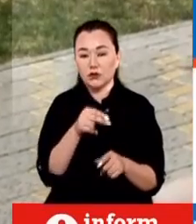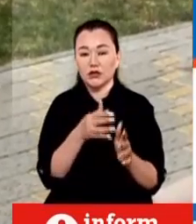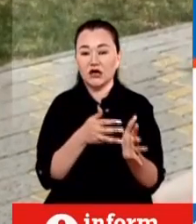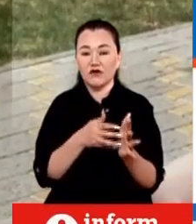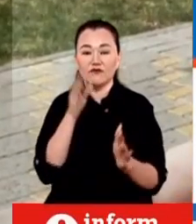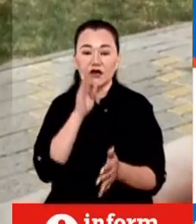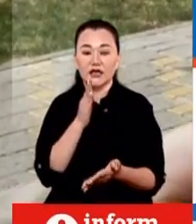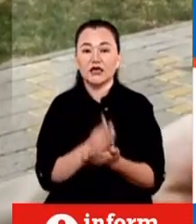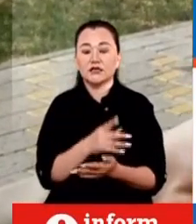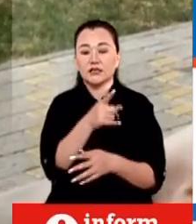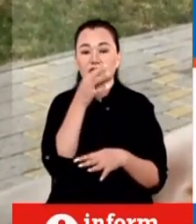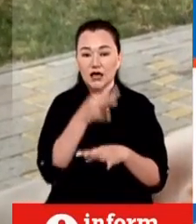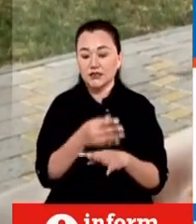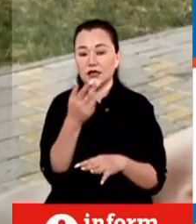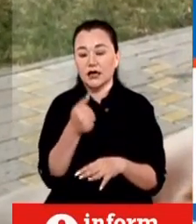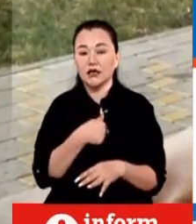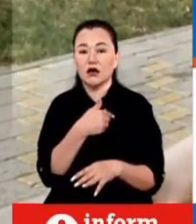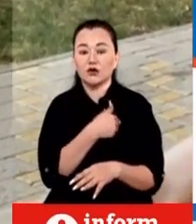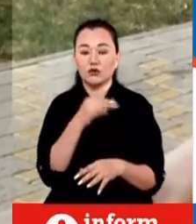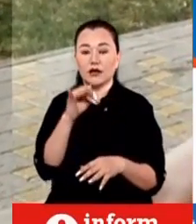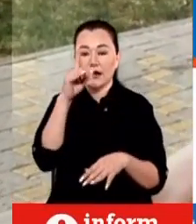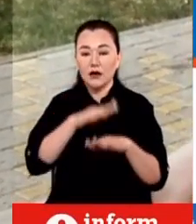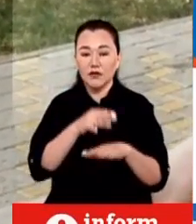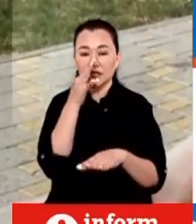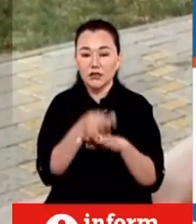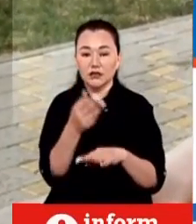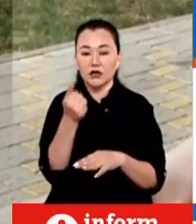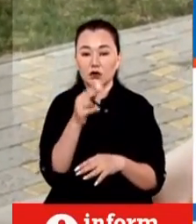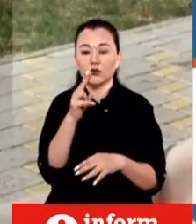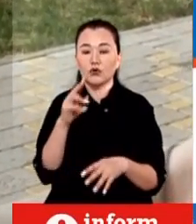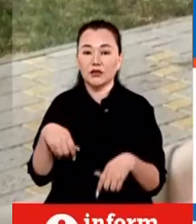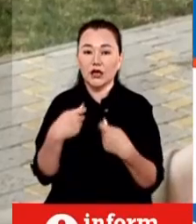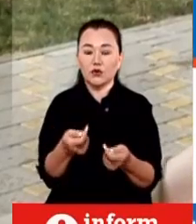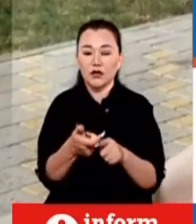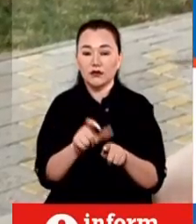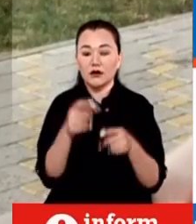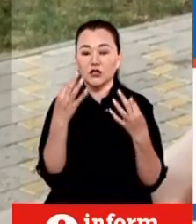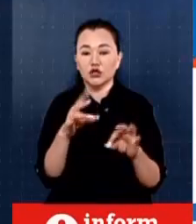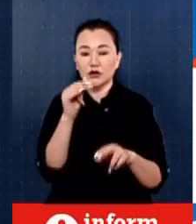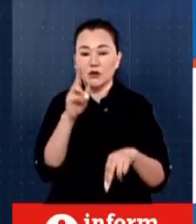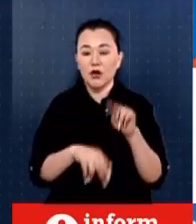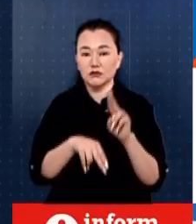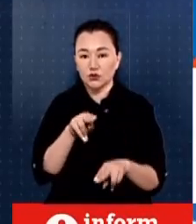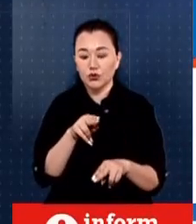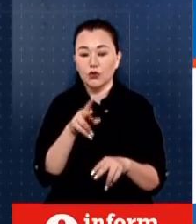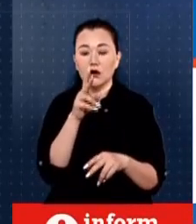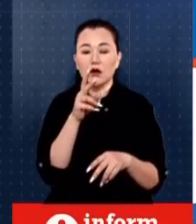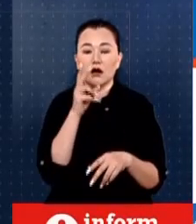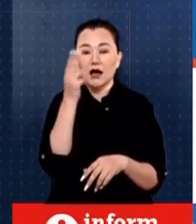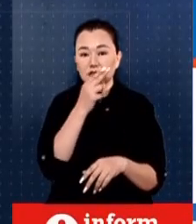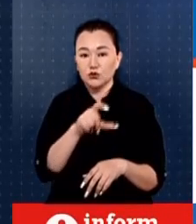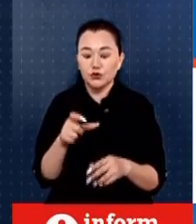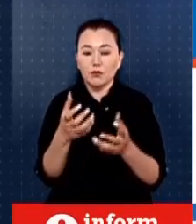воды идет. Но я хотела бы, чтобы и Акимат признал, что да, кто выдает вот эти разрешения на постройку. Тем временем